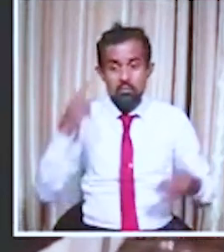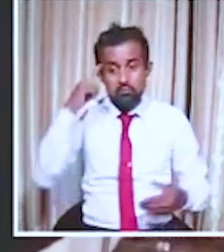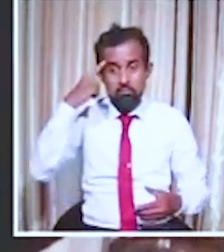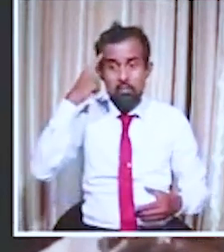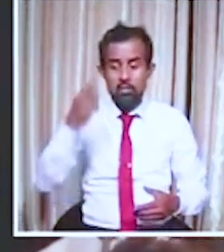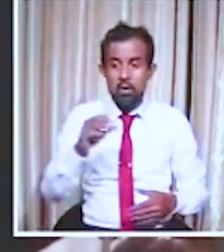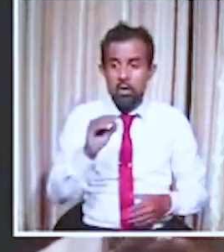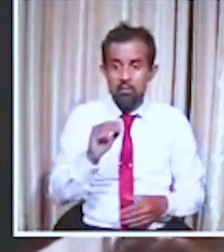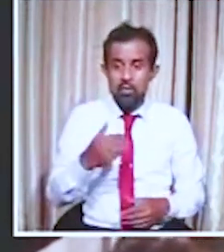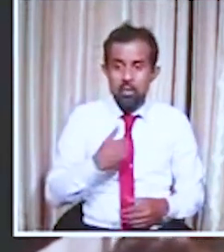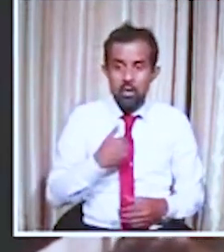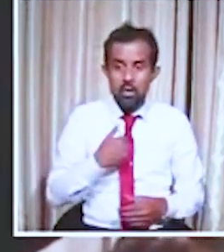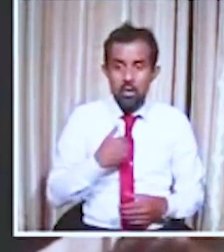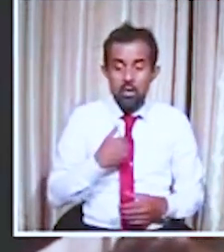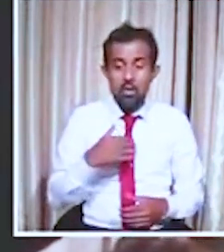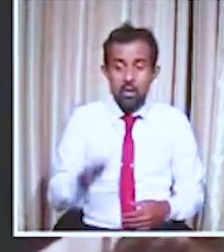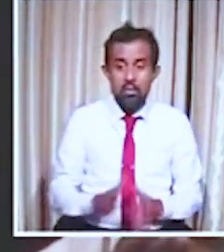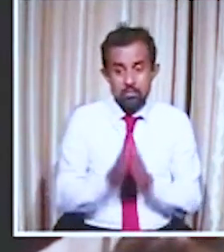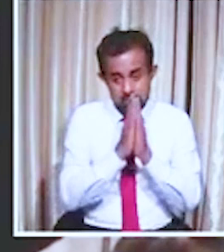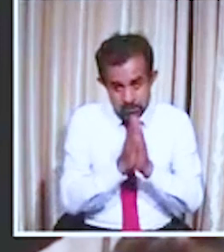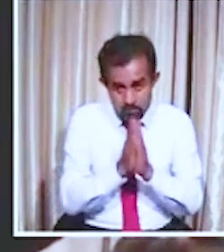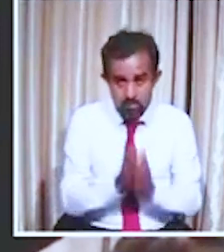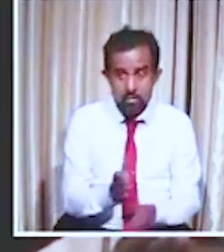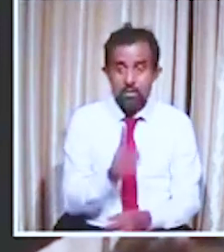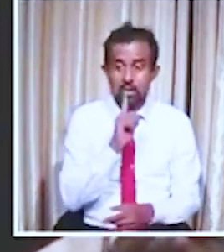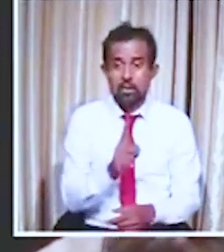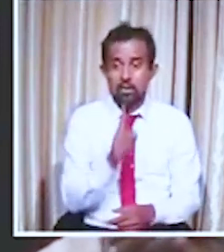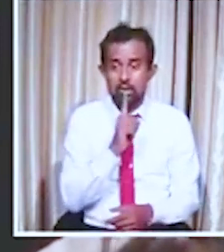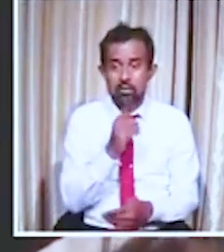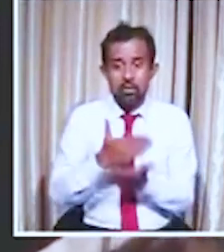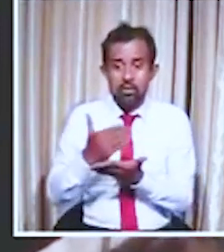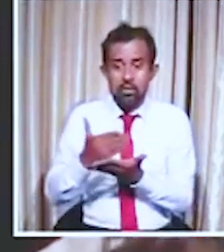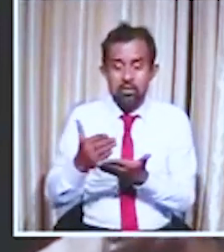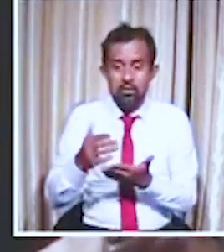கெஞ்சி பேசுகிற போதெல்லாம் அதற்கு தடையாக இருந்த சில அதிகாரிகள்